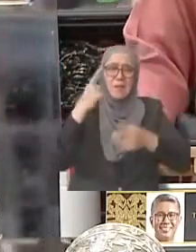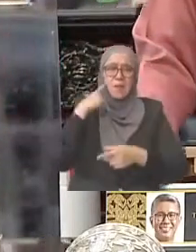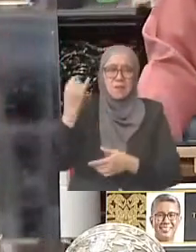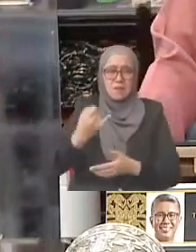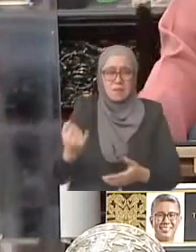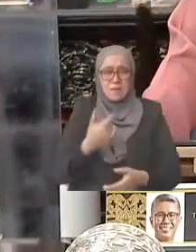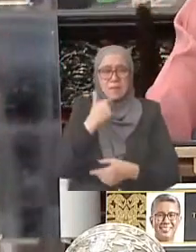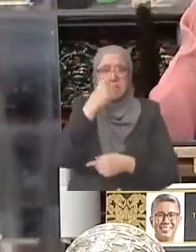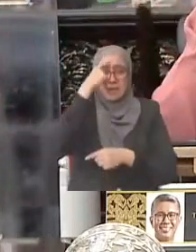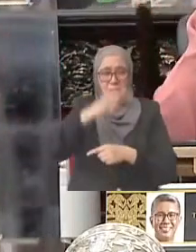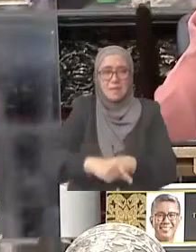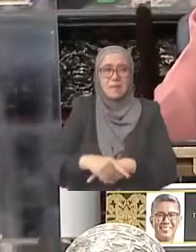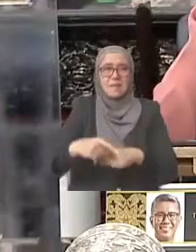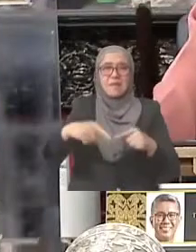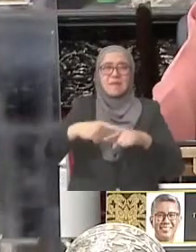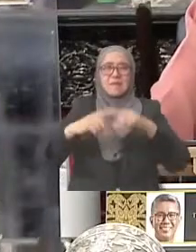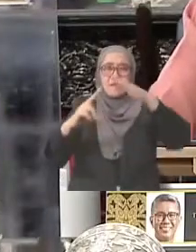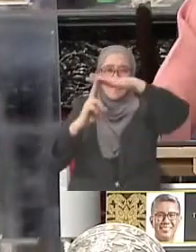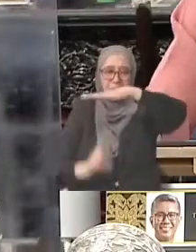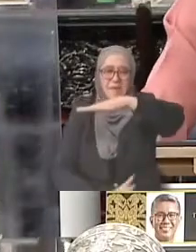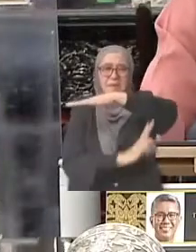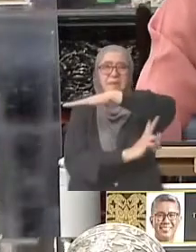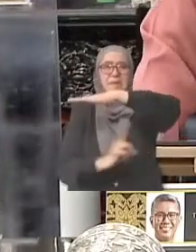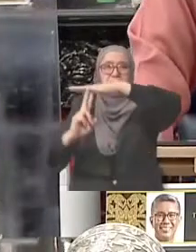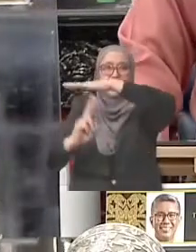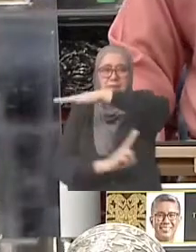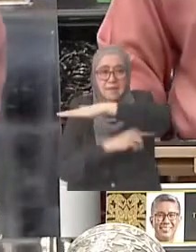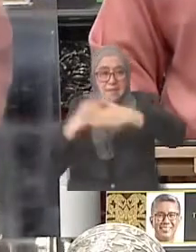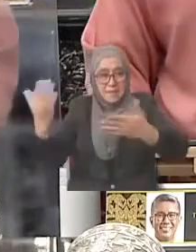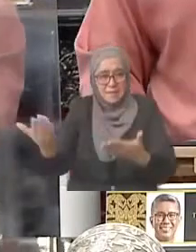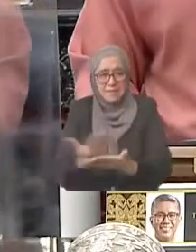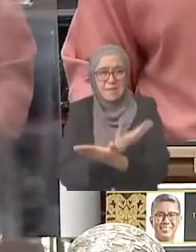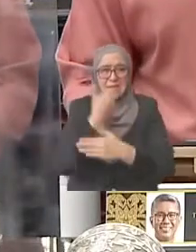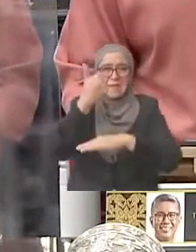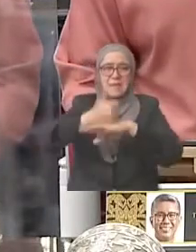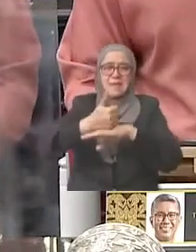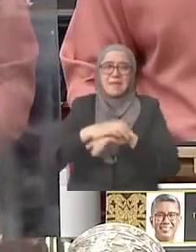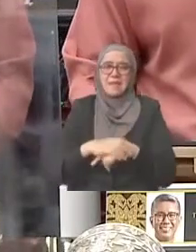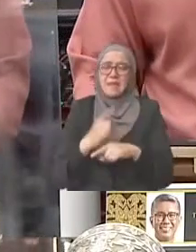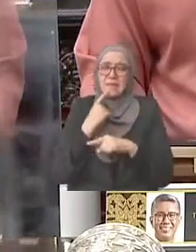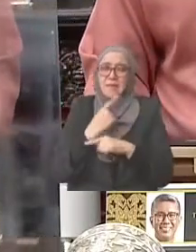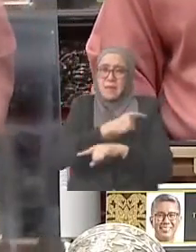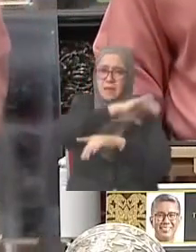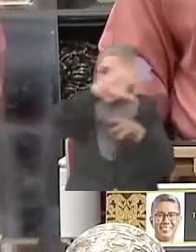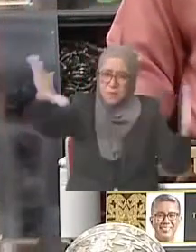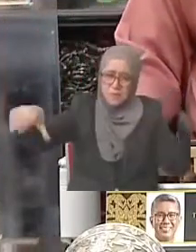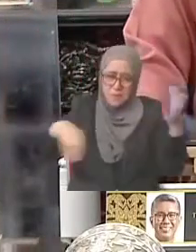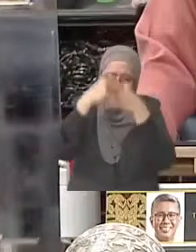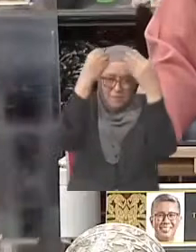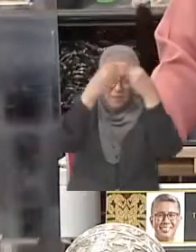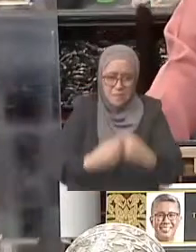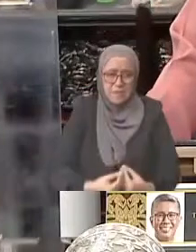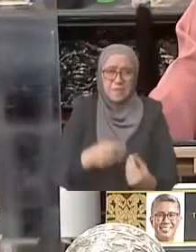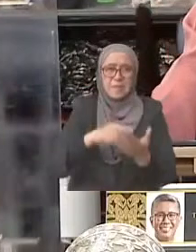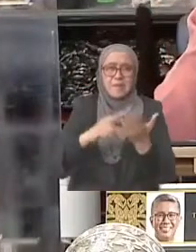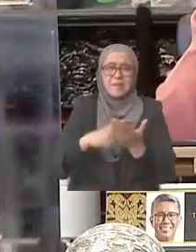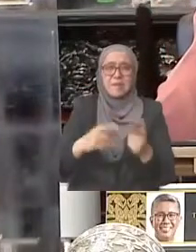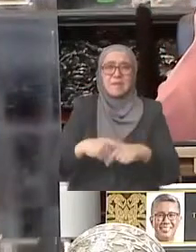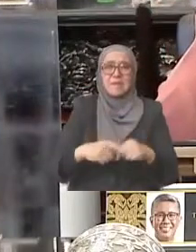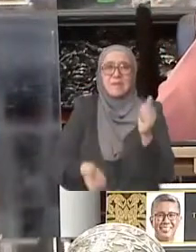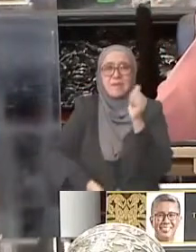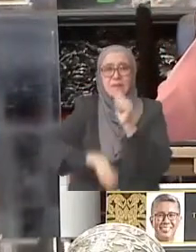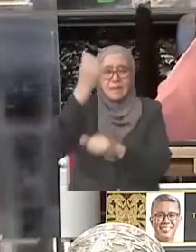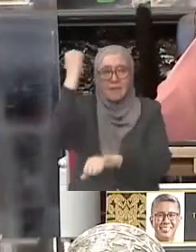bagi 30 dapatkan baru daripada keseluruhan kutukan ini sebagian besar yaitu satu pribadi mobile